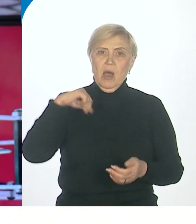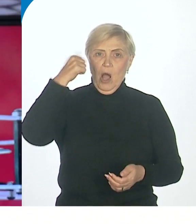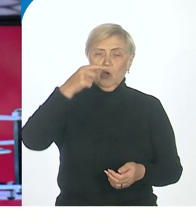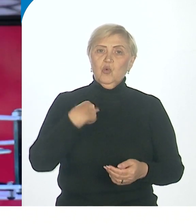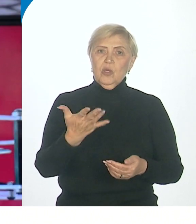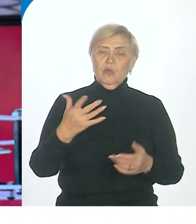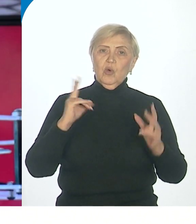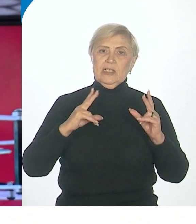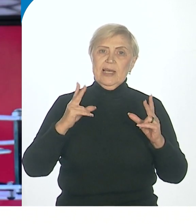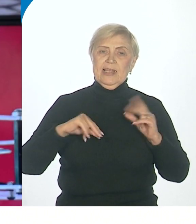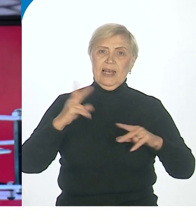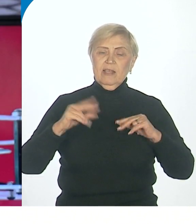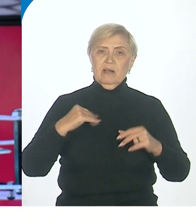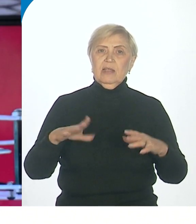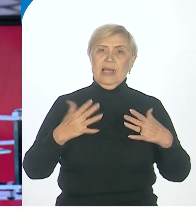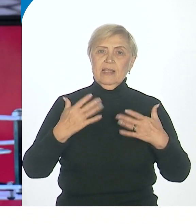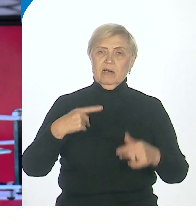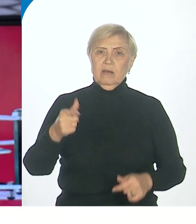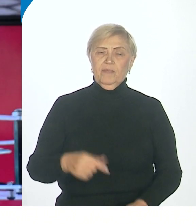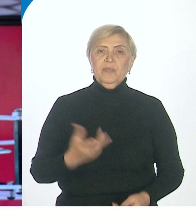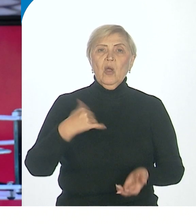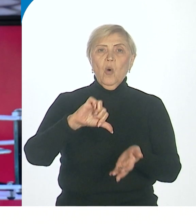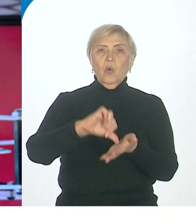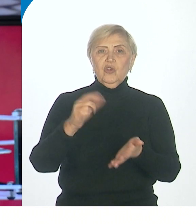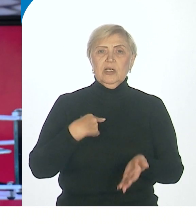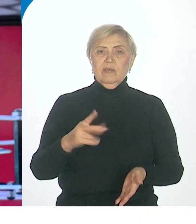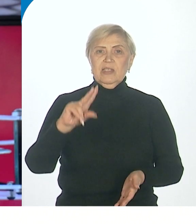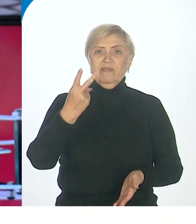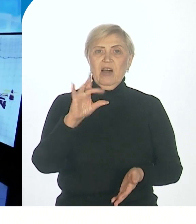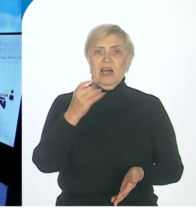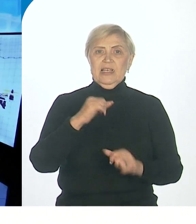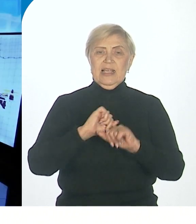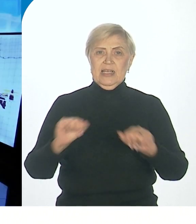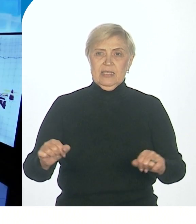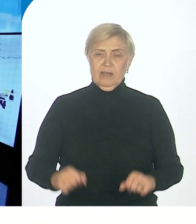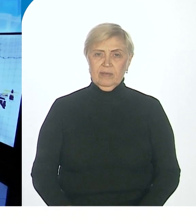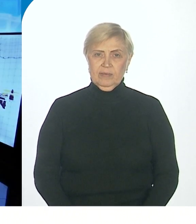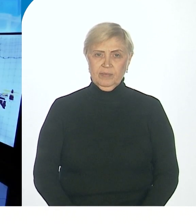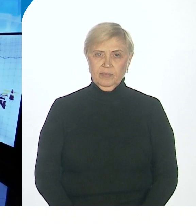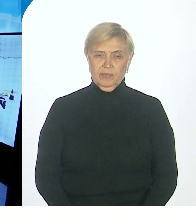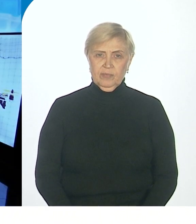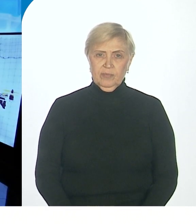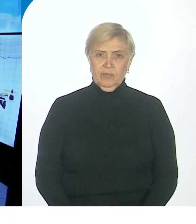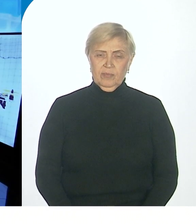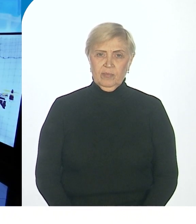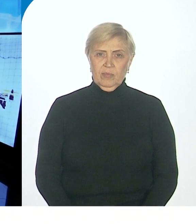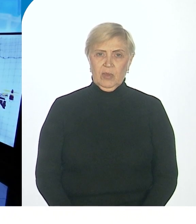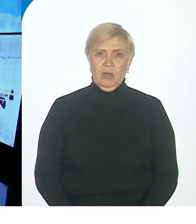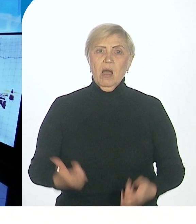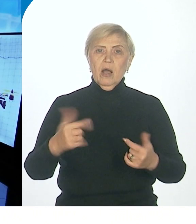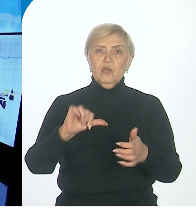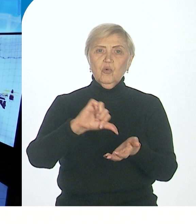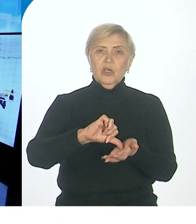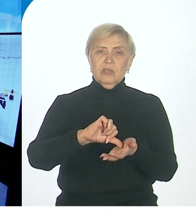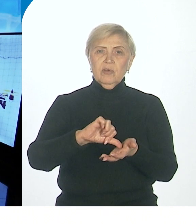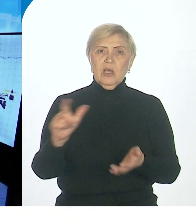в следующем два года подряд участвовать, к сожалению, нельзя. А, это единственное, собственно, ограничение. Да. Слушайте, да, участвовать. Где участвовать?